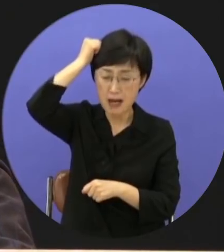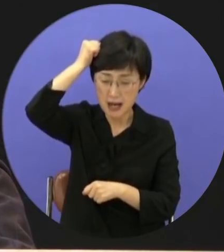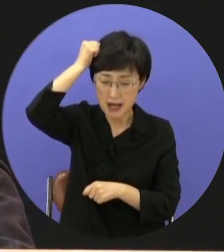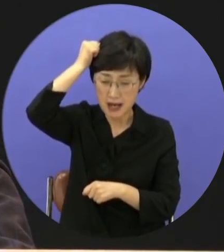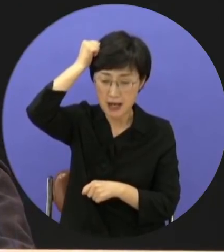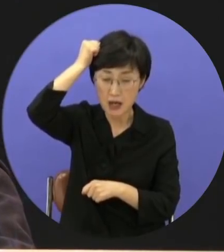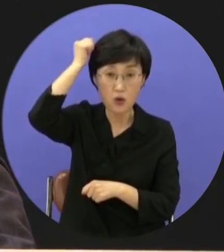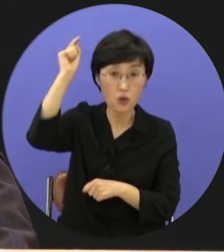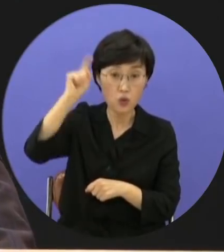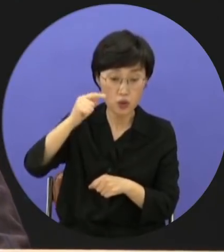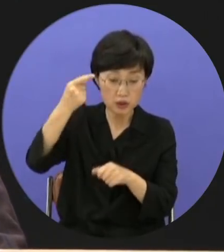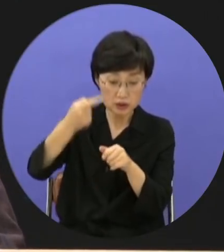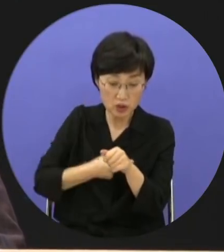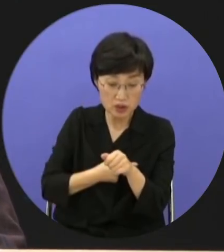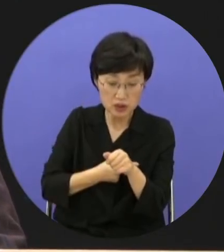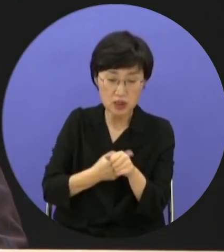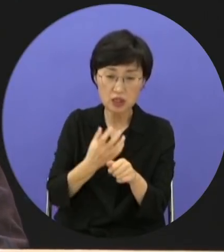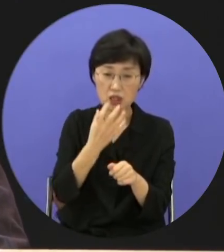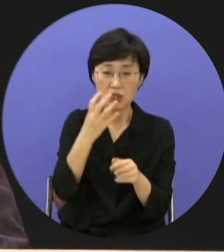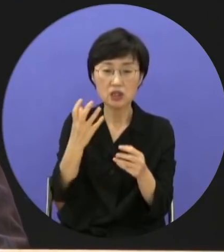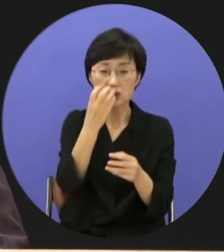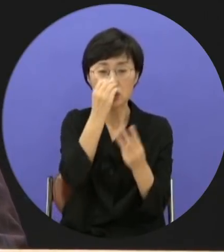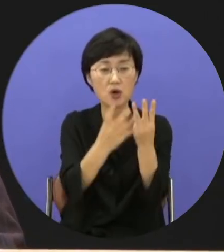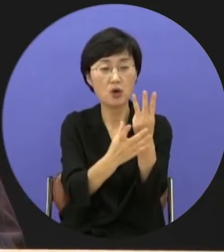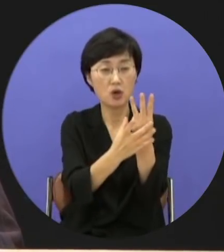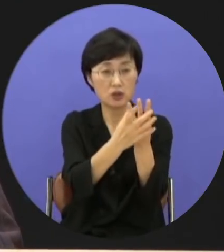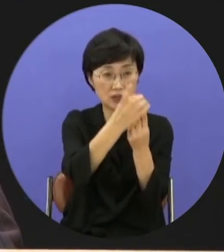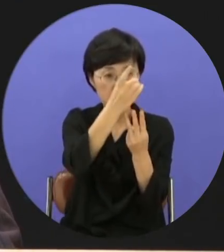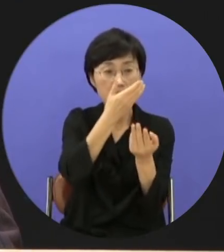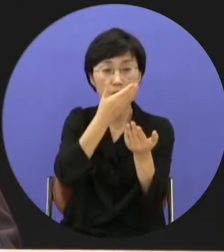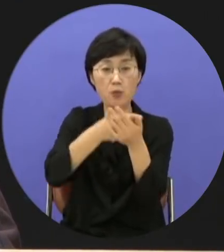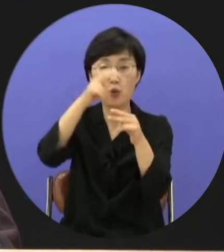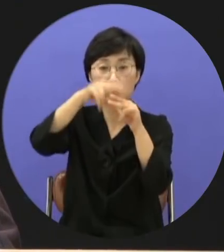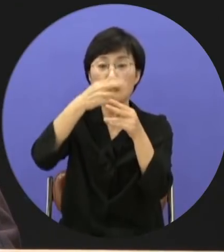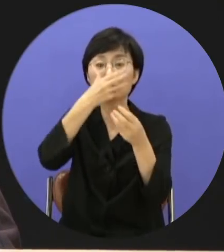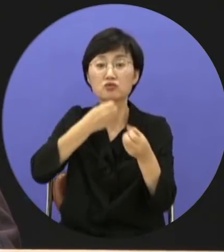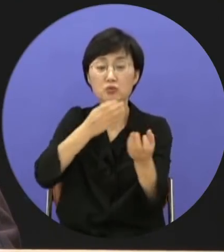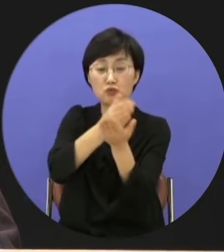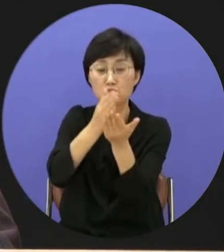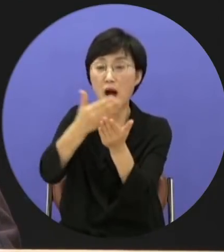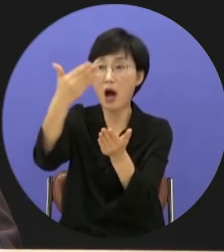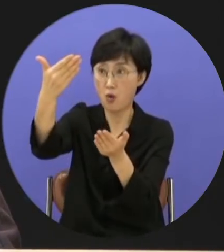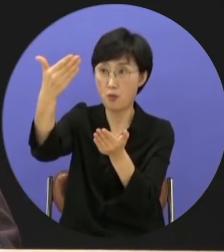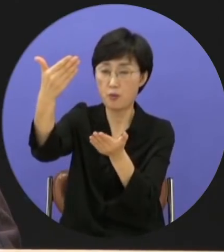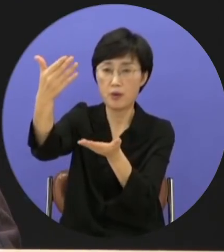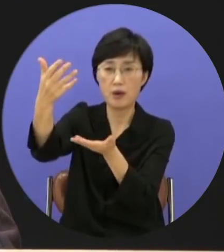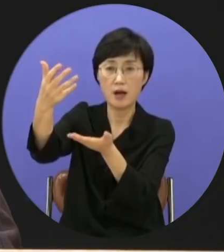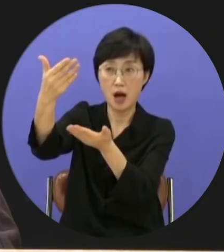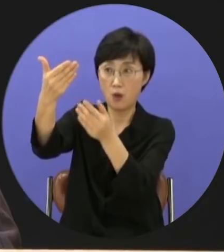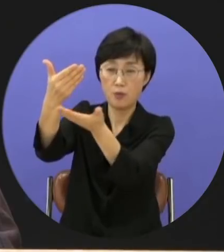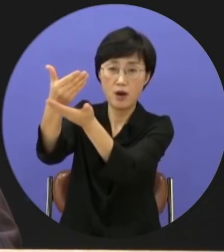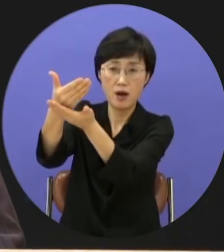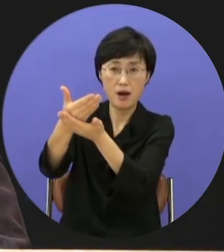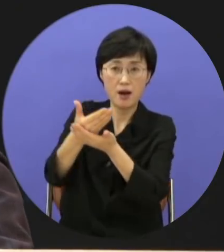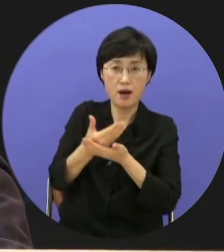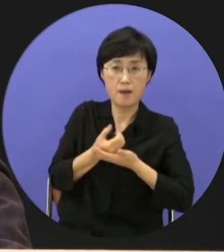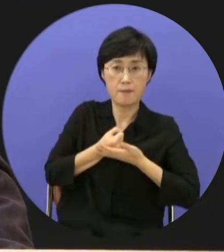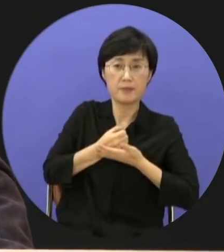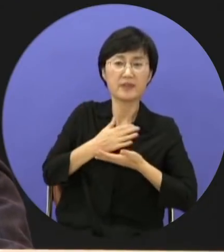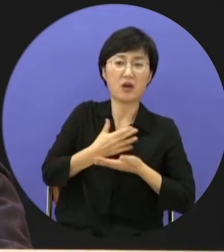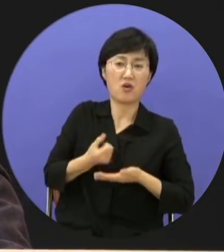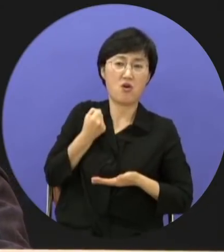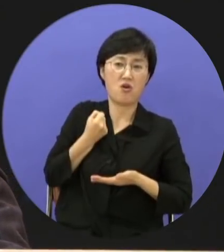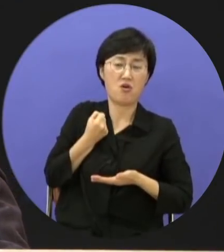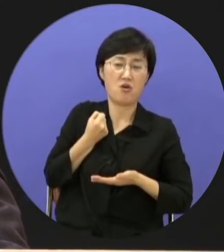We see then that the nine blessings of the throne of the triune God become my very background. 굉장하죠. How amazing is that?